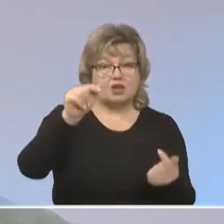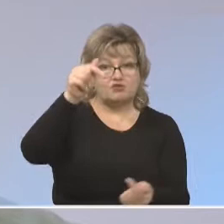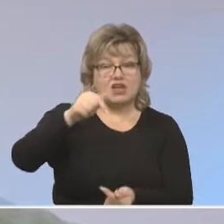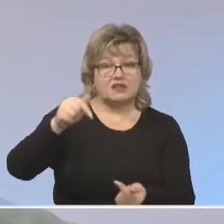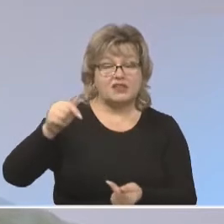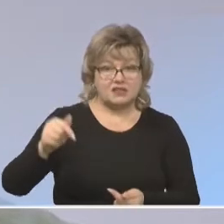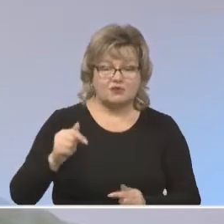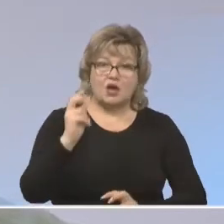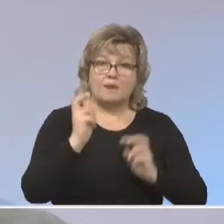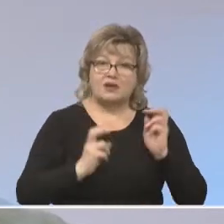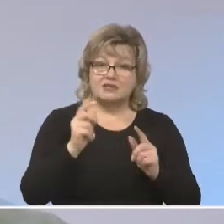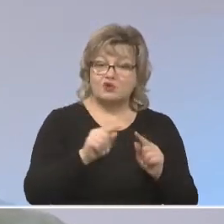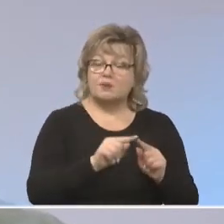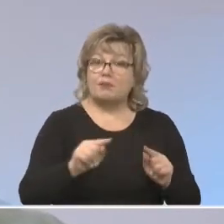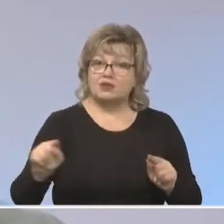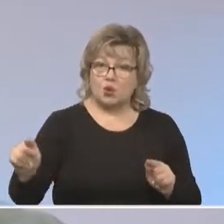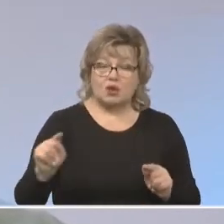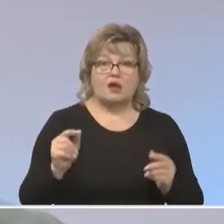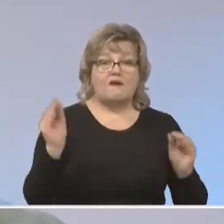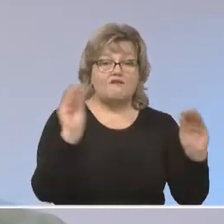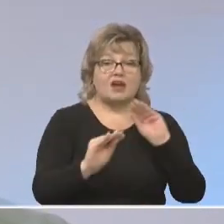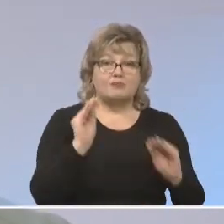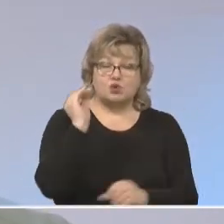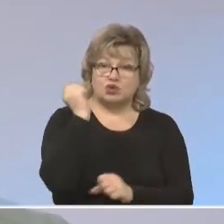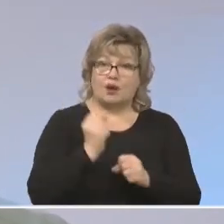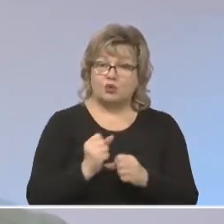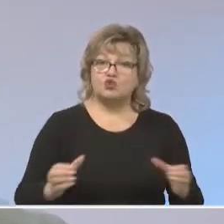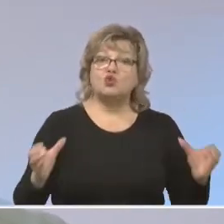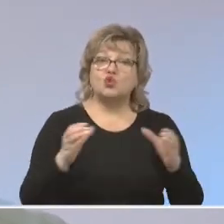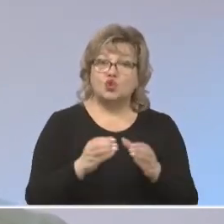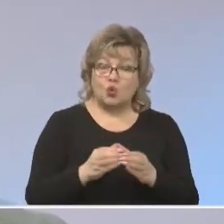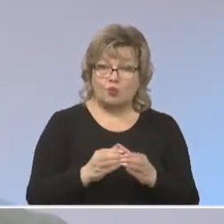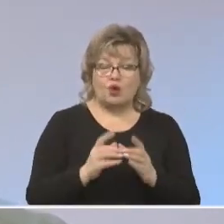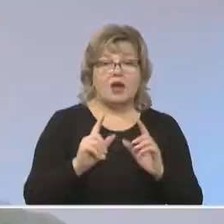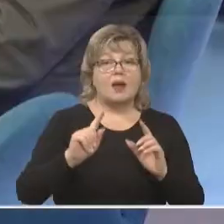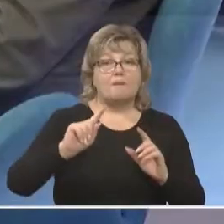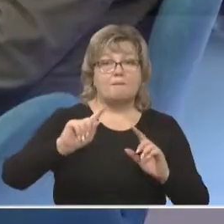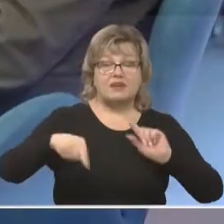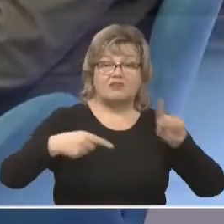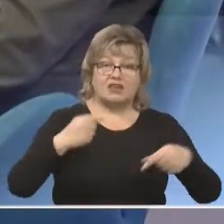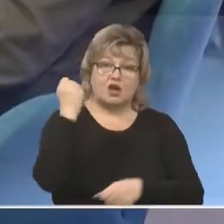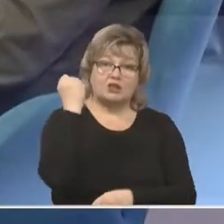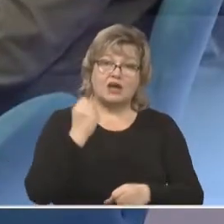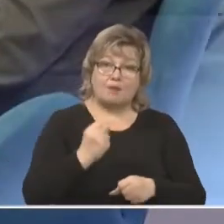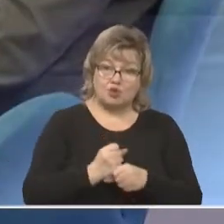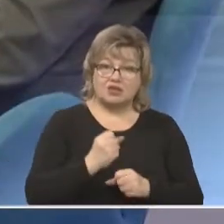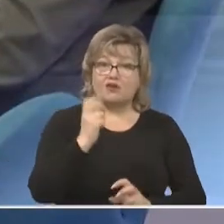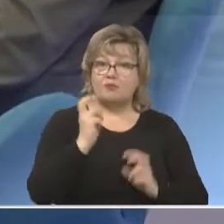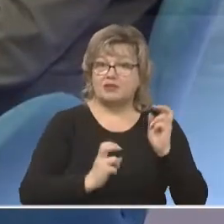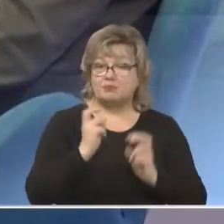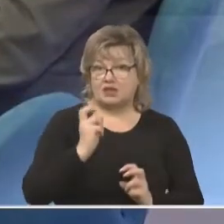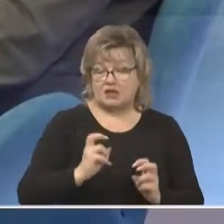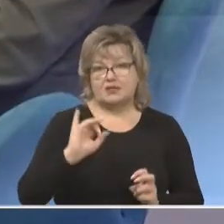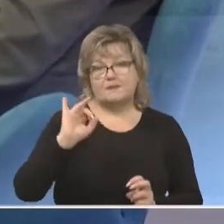соответствующий производственный поток, формируют рабочую группу, привлекая туда работников предприятия.